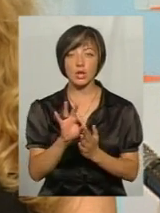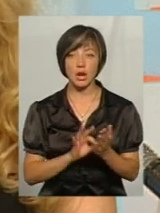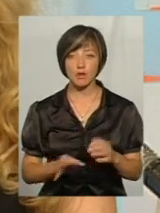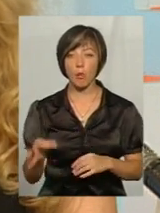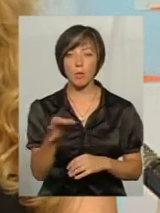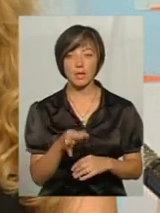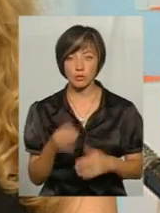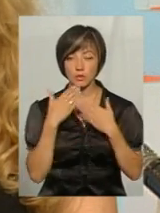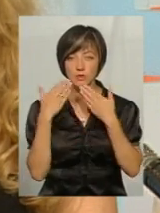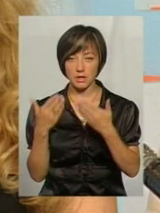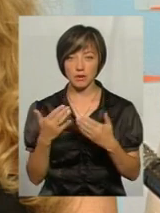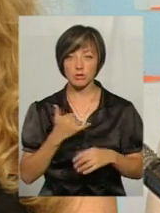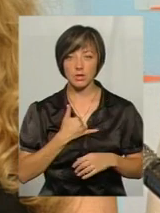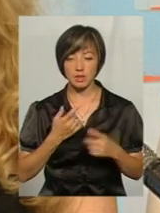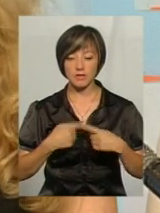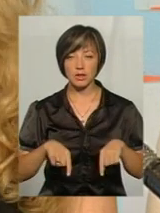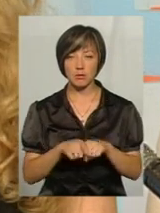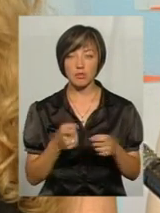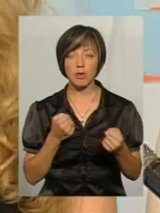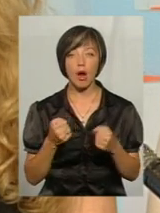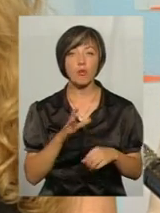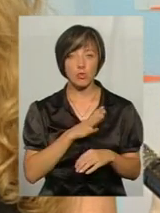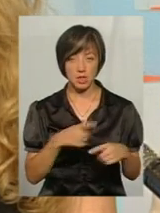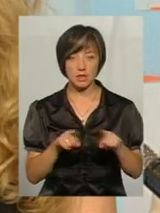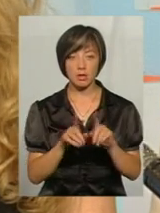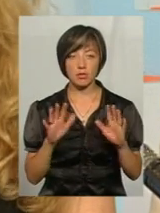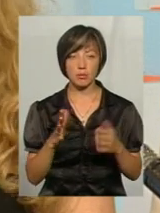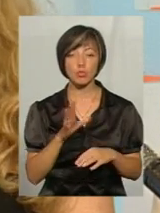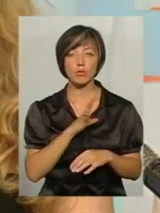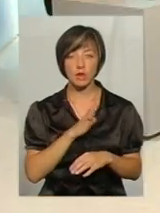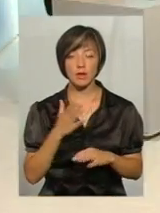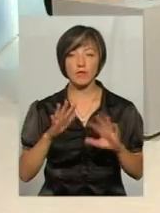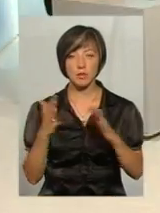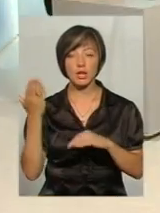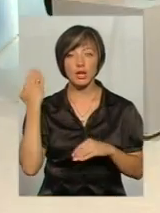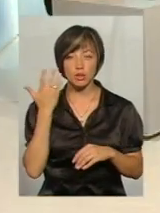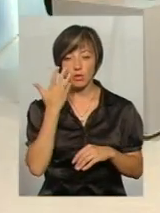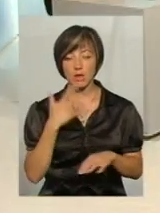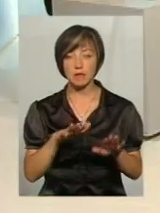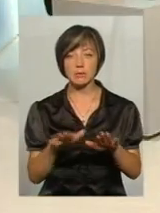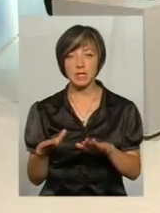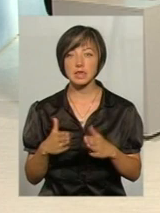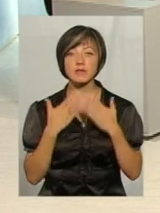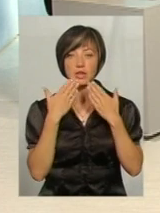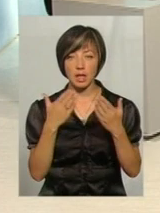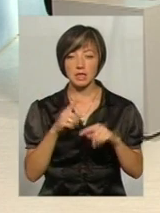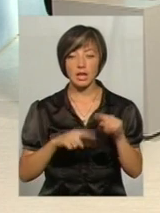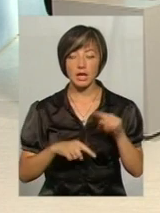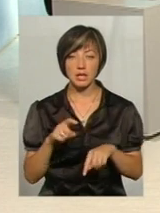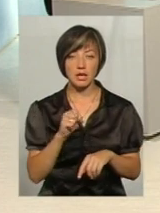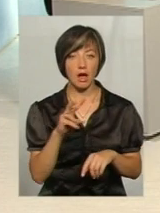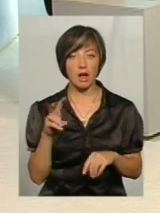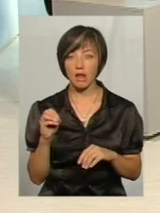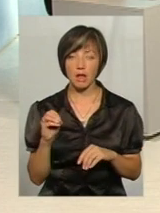обласну нехай звертається в наш відділ по боротьбі з злочином. А коли такі випадки? У нас були випадки раніше, да, коли на місцях зверталися рідні, але